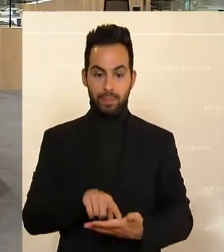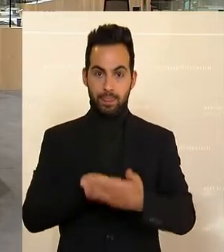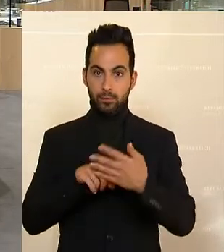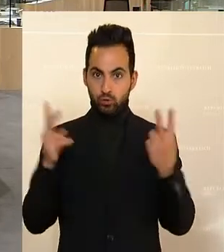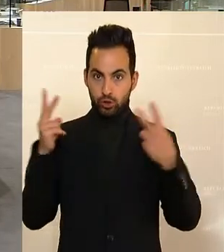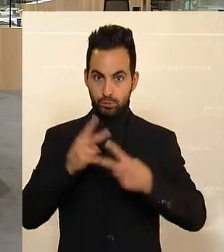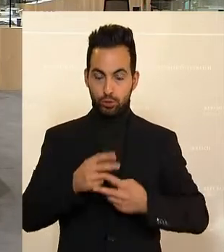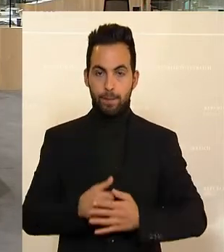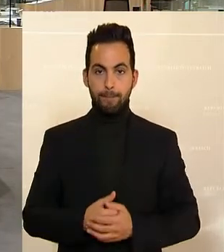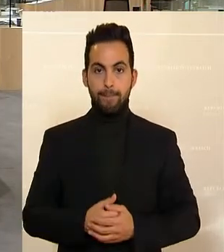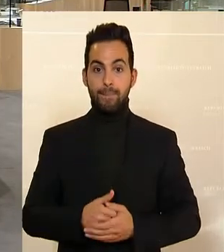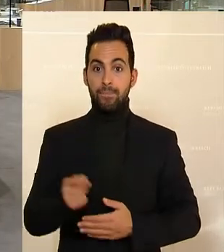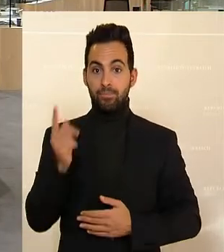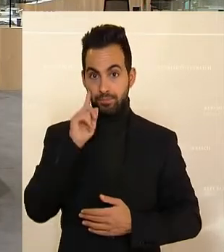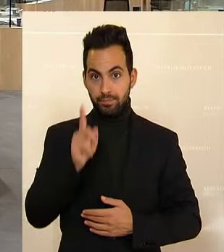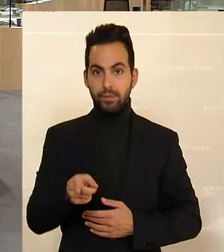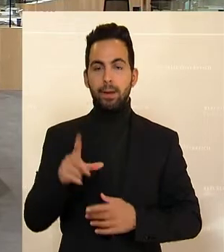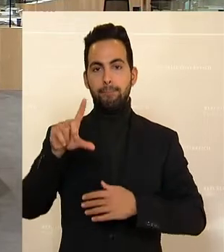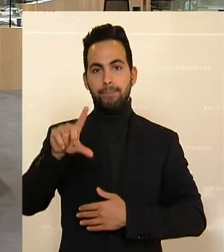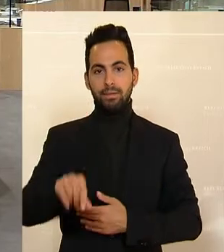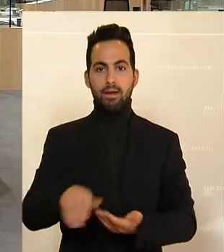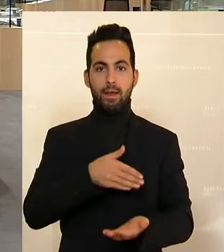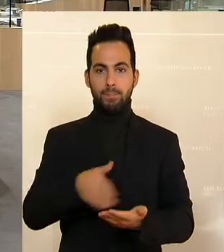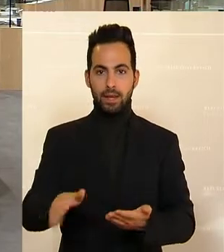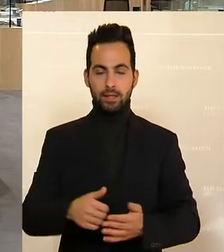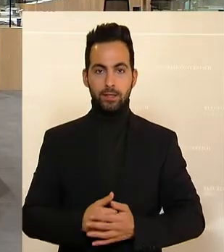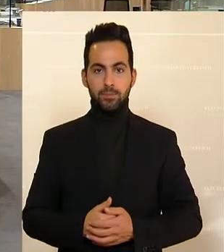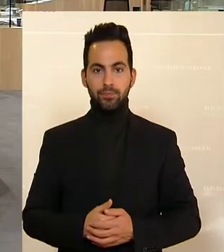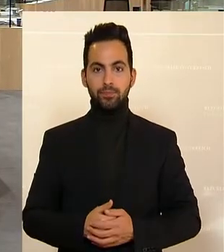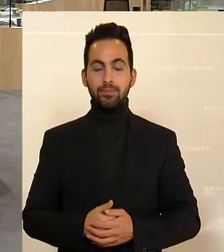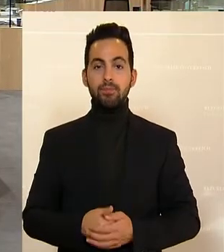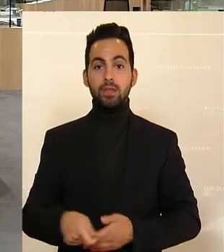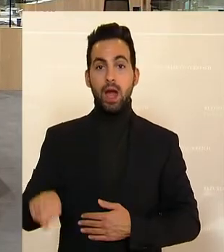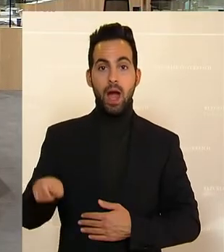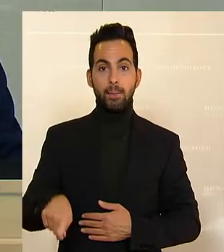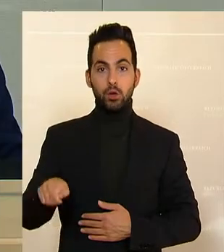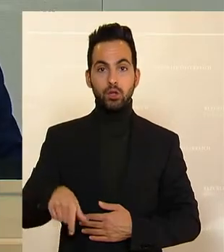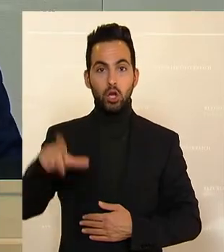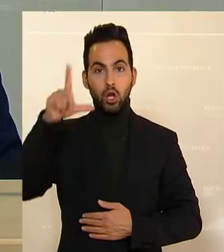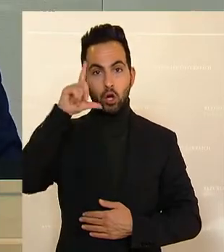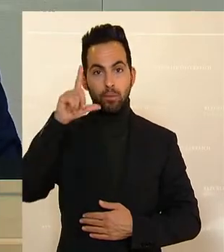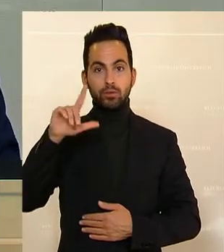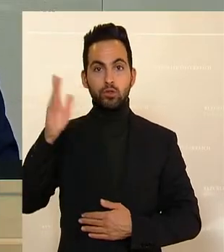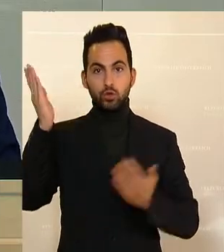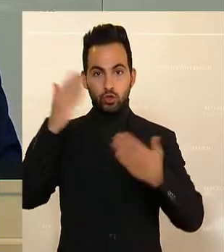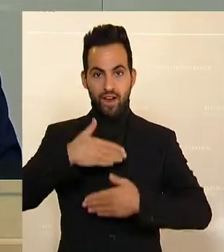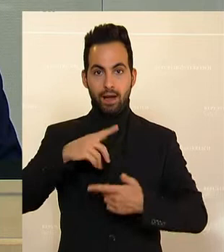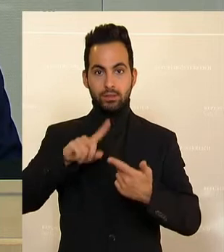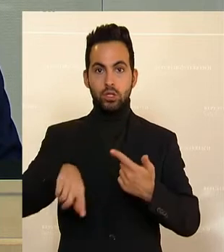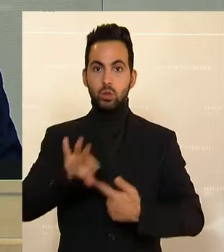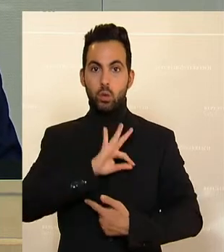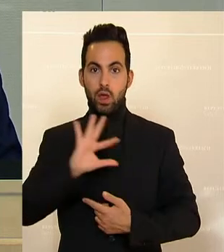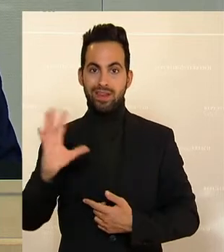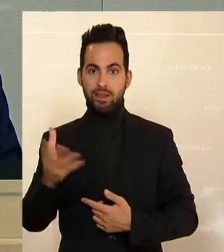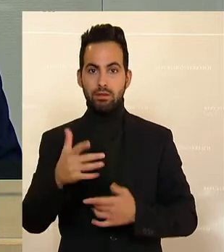Zustimmung. Das ist die Minderheit abgelehnt. Die Abgeordneten Kopf, Jakob Schwarz, Kolleginnen und Kollegen,